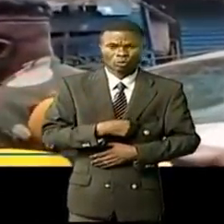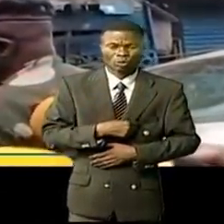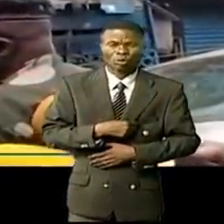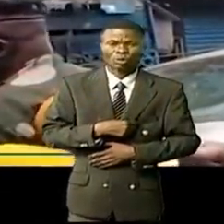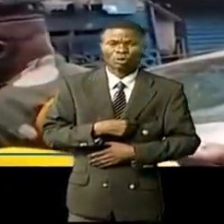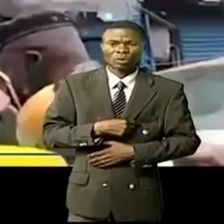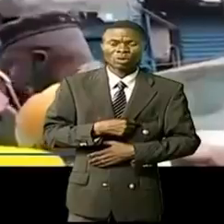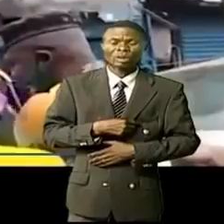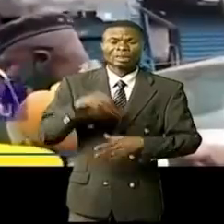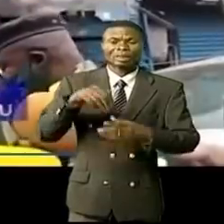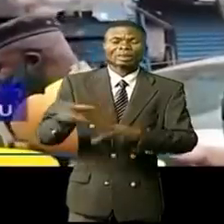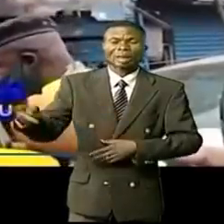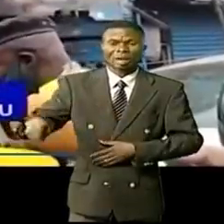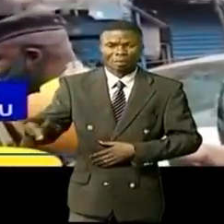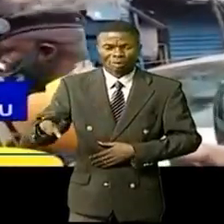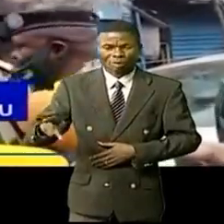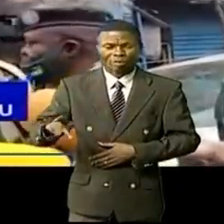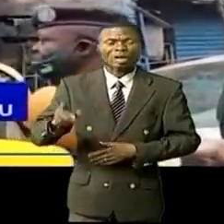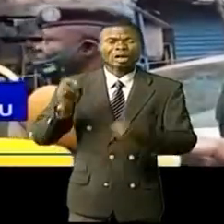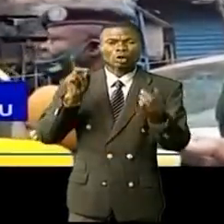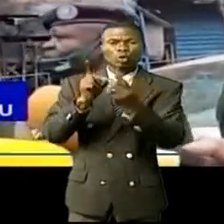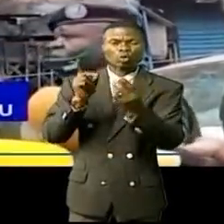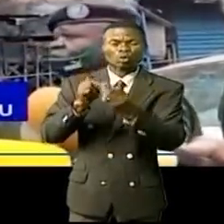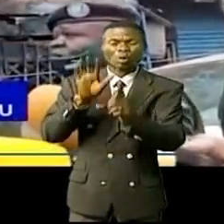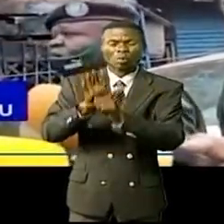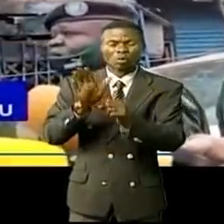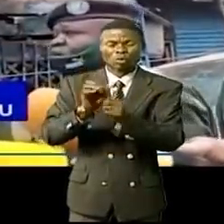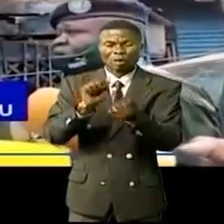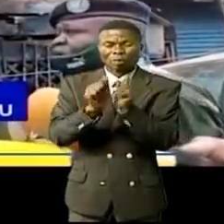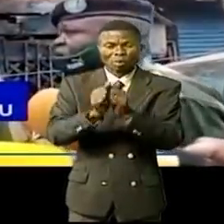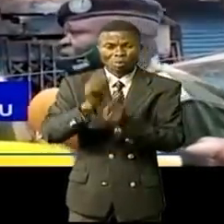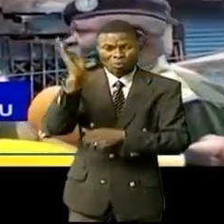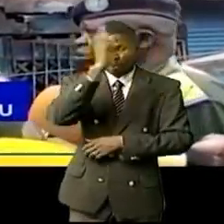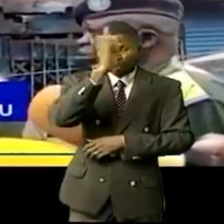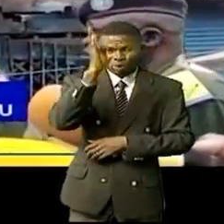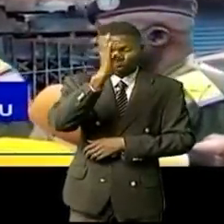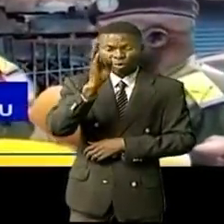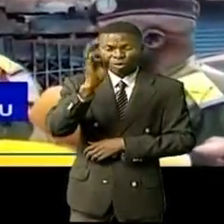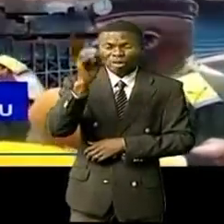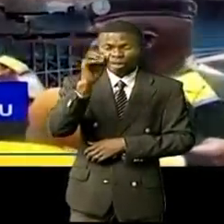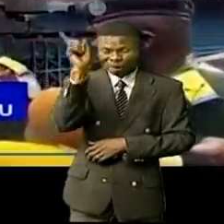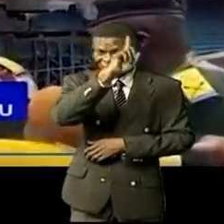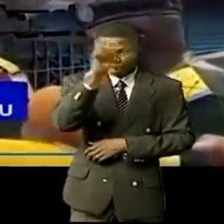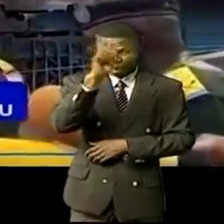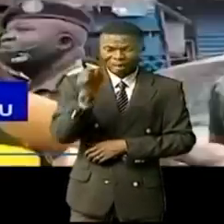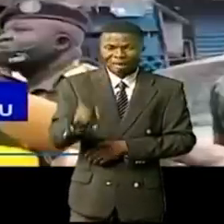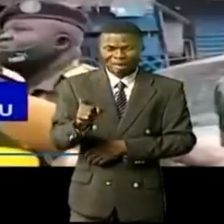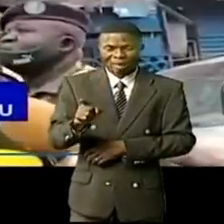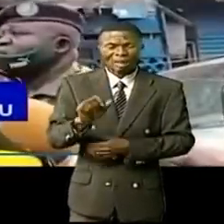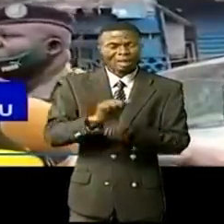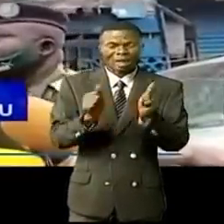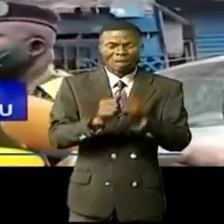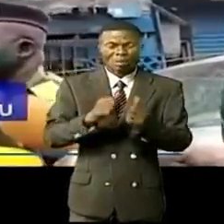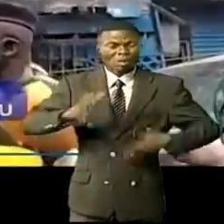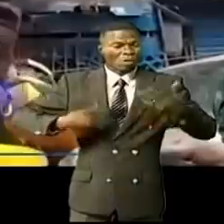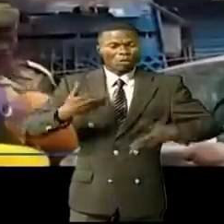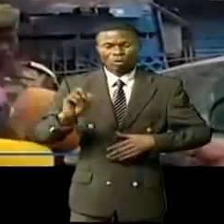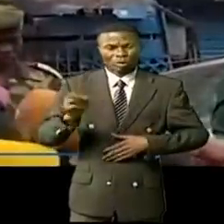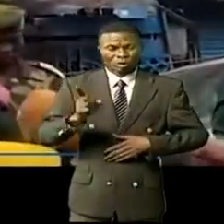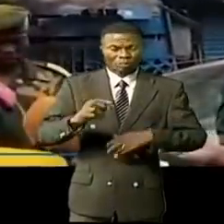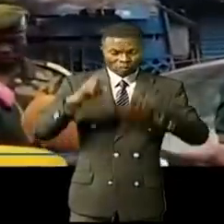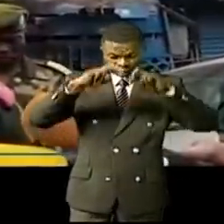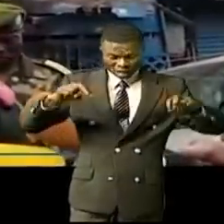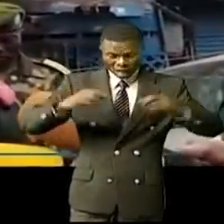dans la province, nous faisons face donc, au terrorisme. Que la population ne cède pas à cette erreur-là, les enquêtes sont en cours